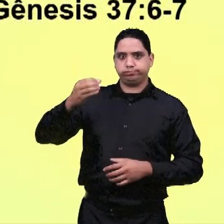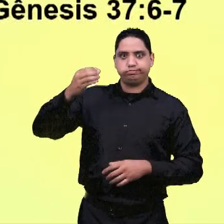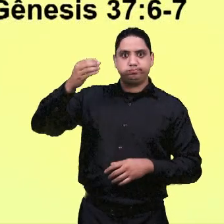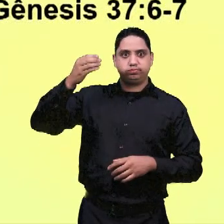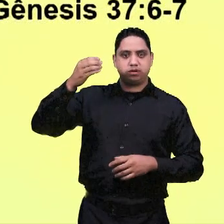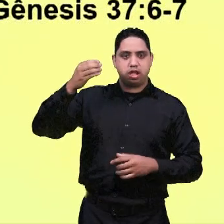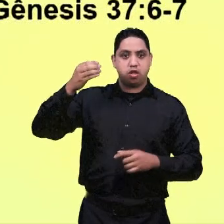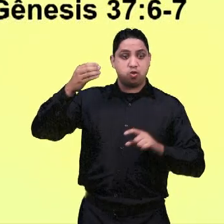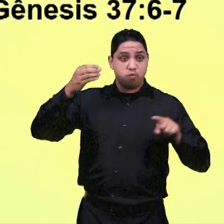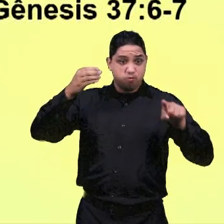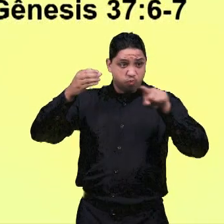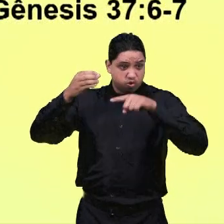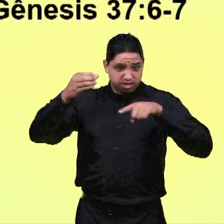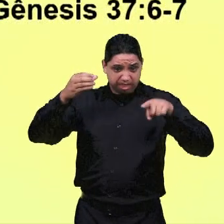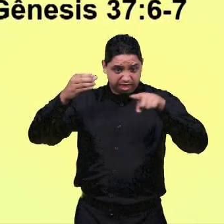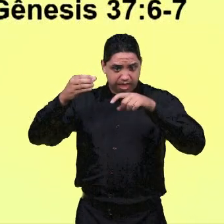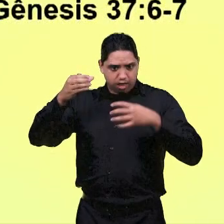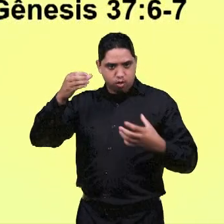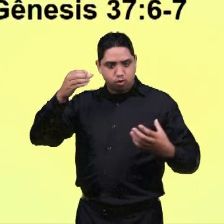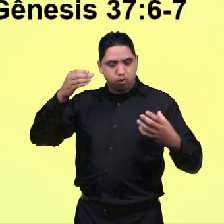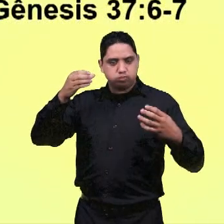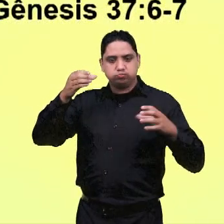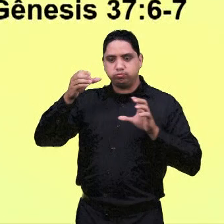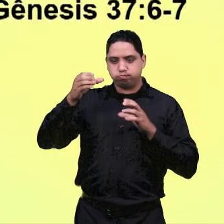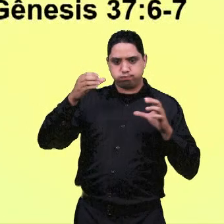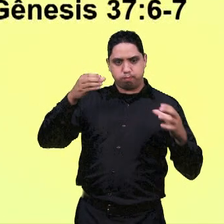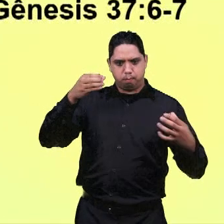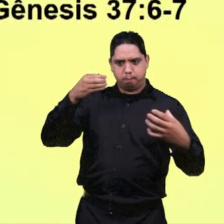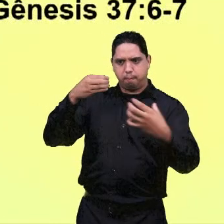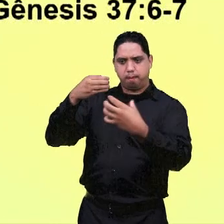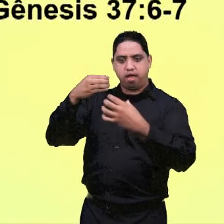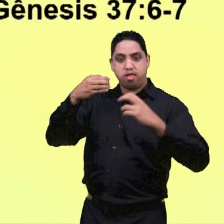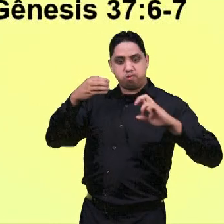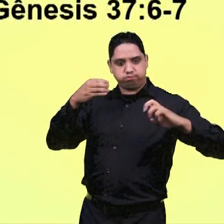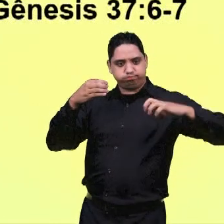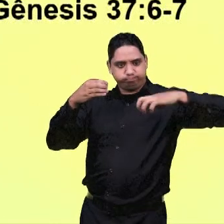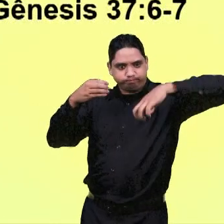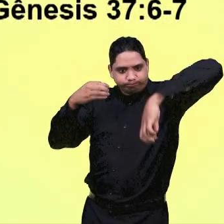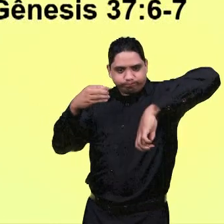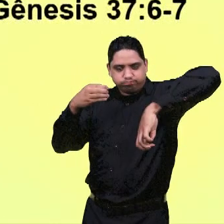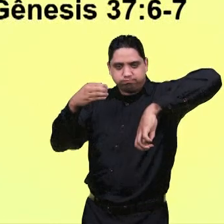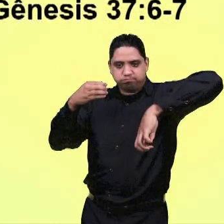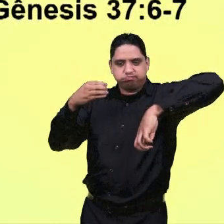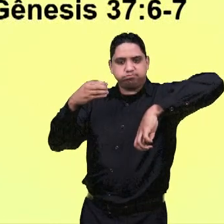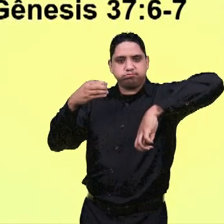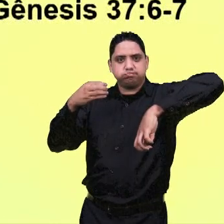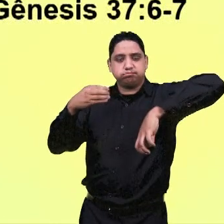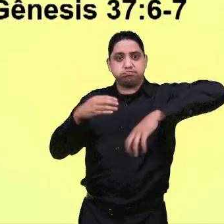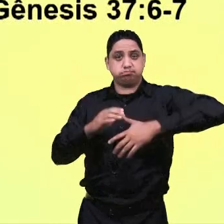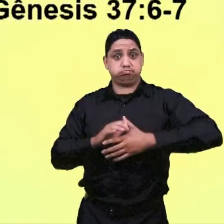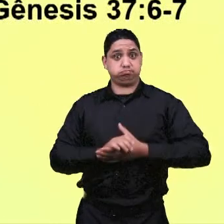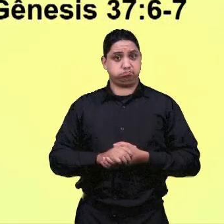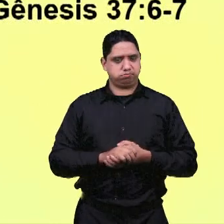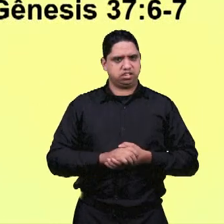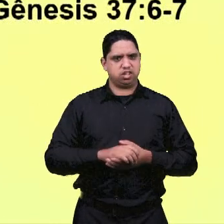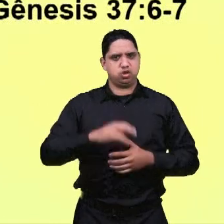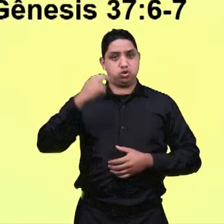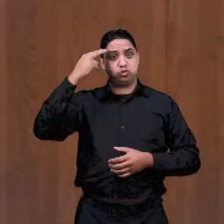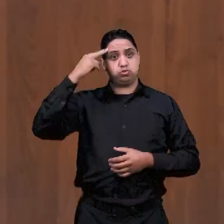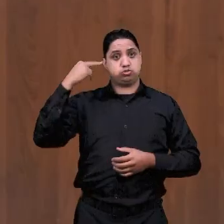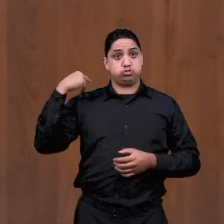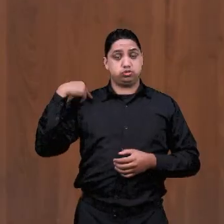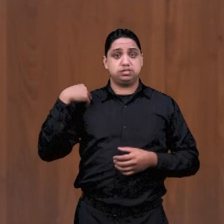donc mon rameau élevé restait debout, et vos rameaux s'inclinaient devant mon rameau. Joseph